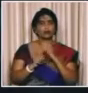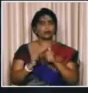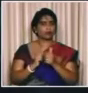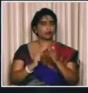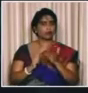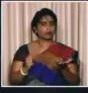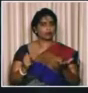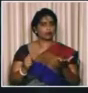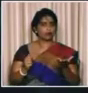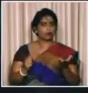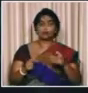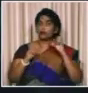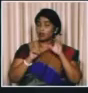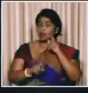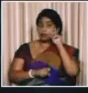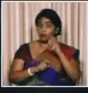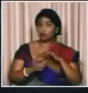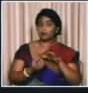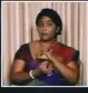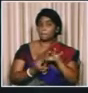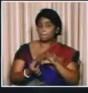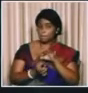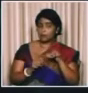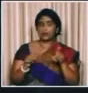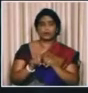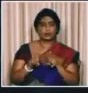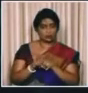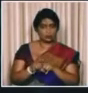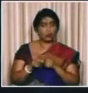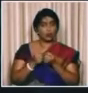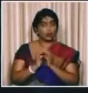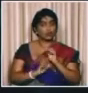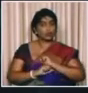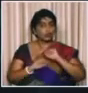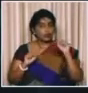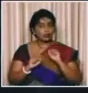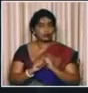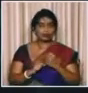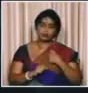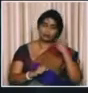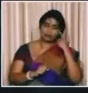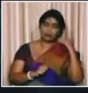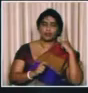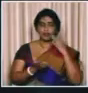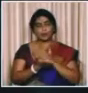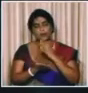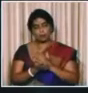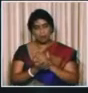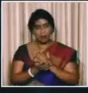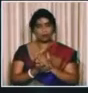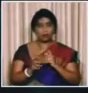තිබෙනවා මිනිසුන් තමගේ ප්‍රජාතන්ත්‍රවාදී ලෙස තමගේ උද්ඝෝෂණ පෙළපල් මාතන මහජන ආරක්ෂාවට බාධාවක් වෙනවා